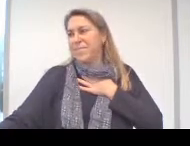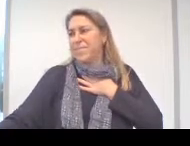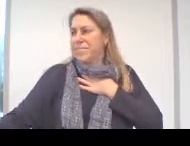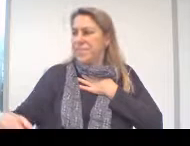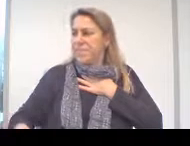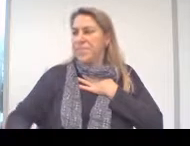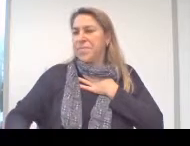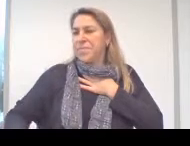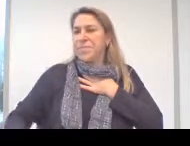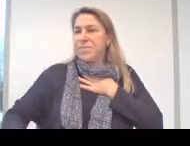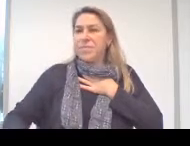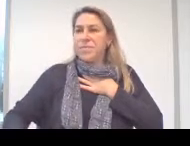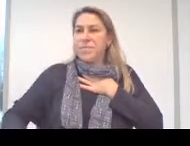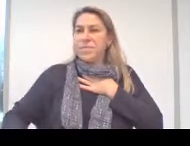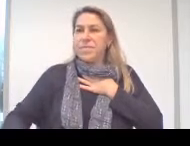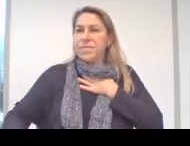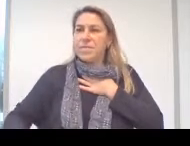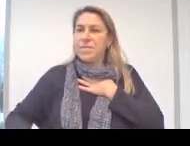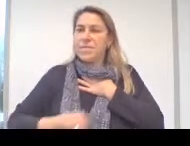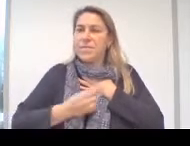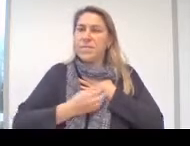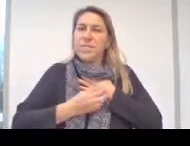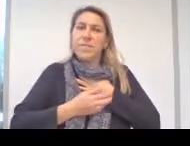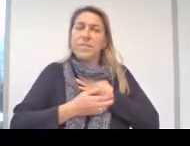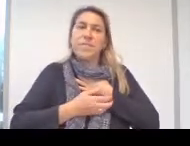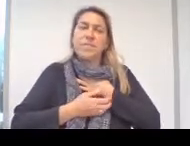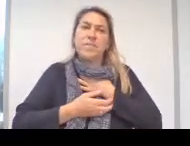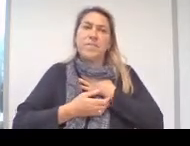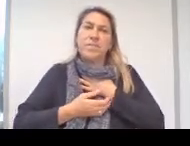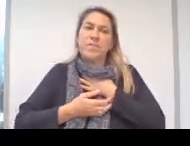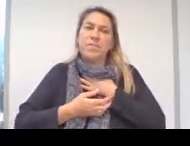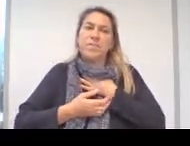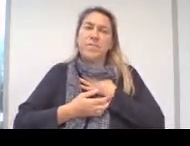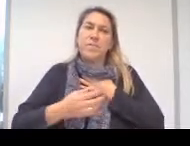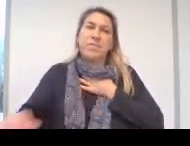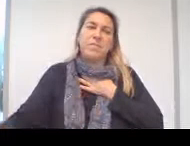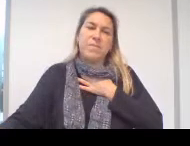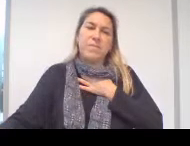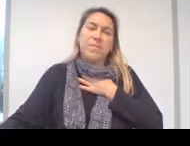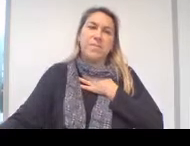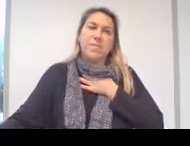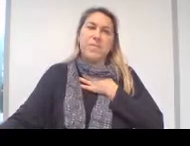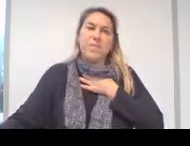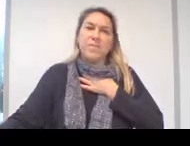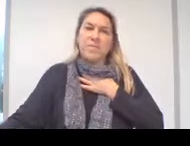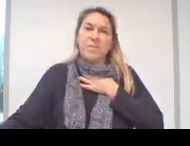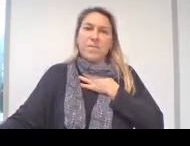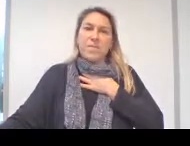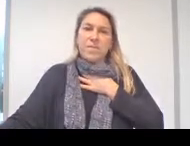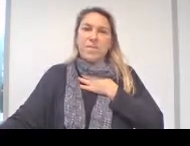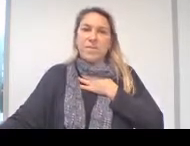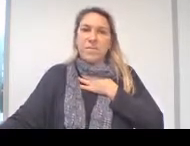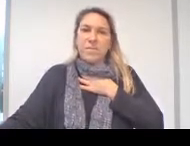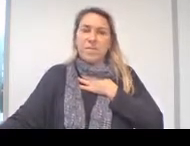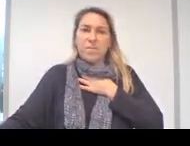parlait de tourisme durable un peu plus tôt. La fidélisation, elle est à la fois pour les touristes, les clients